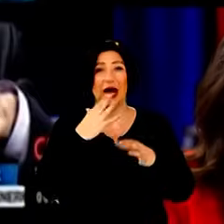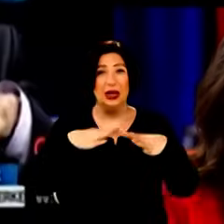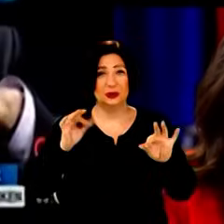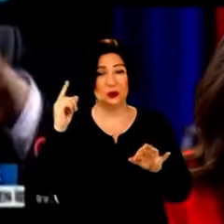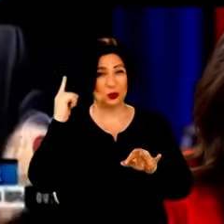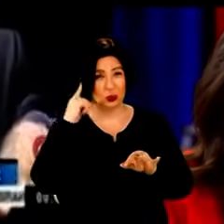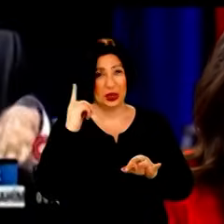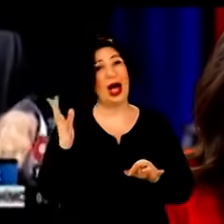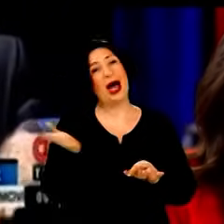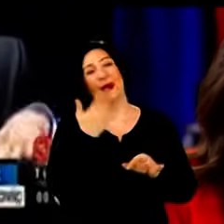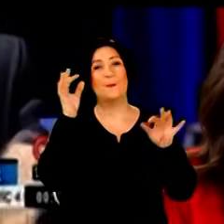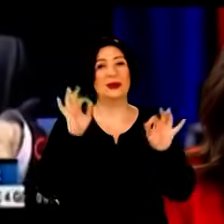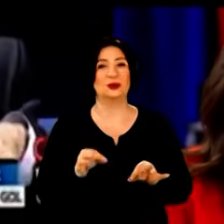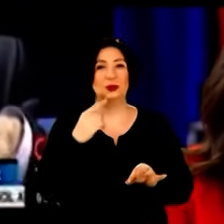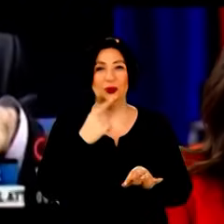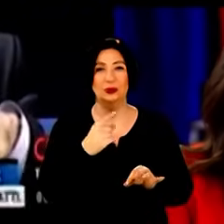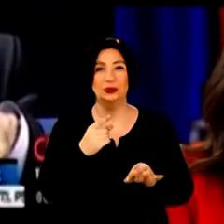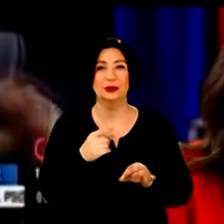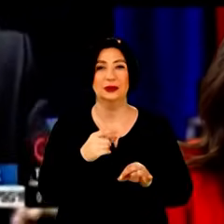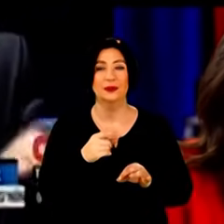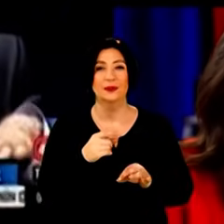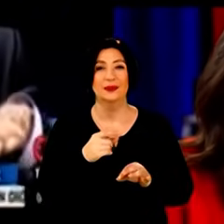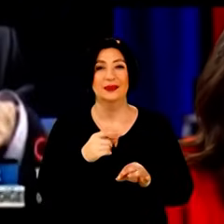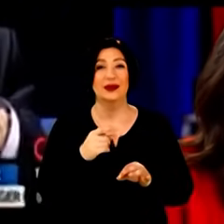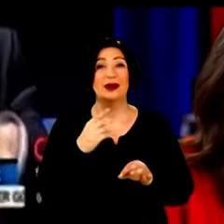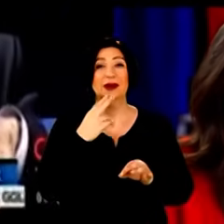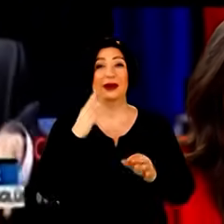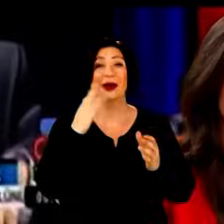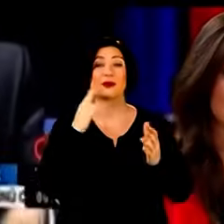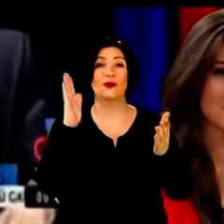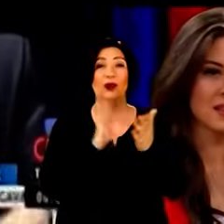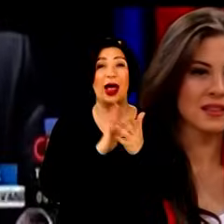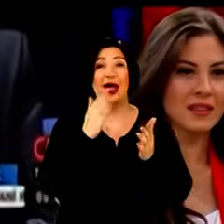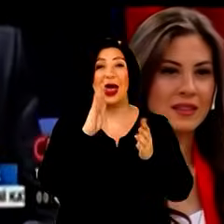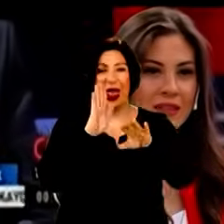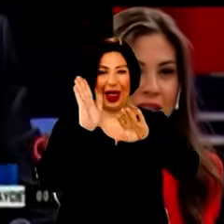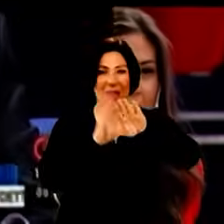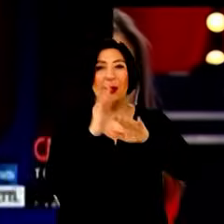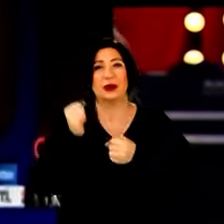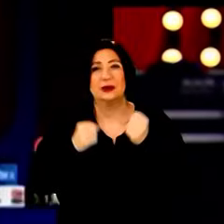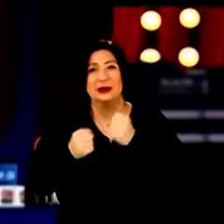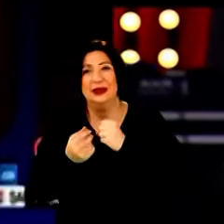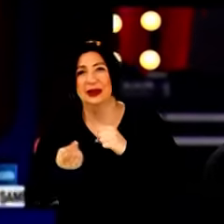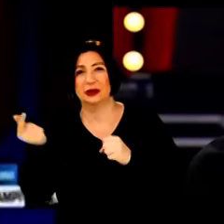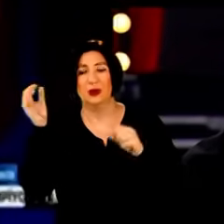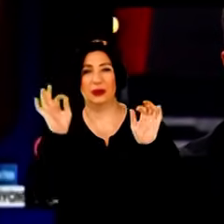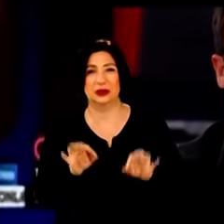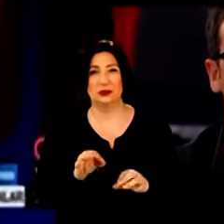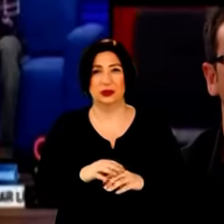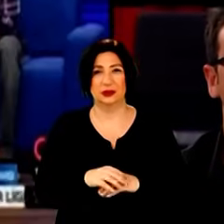duyunca hadi başlıyoruz demiş. Hadi onu da ekleyelim. Başlayalım deyince kız elini vurdu. Elim sende demiş. Başmış kaçmaya.